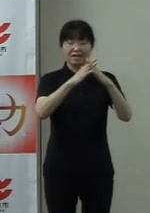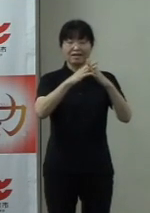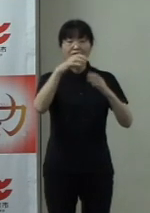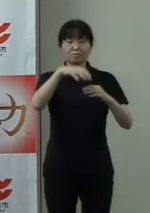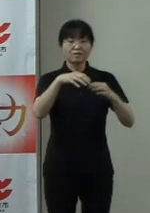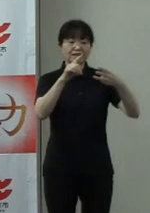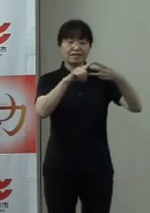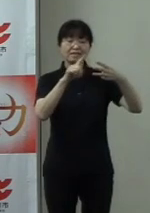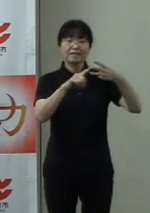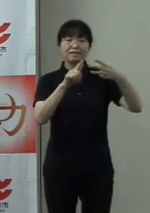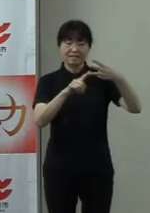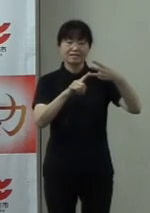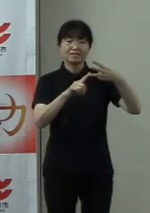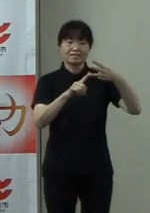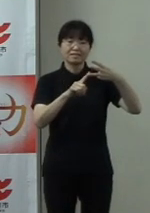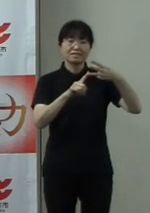3日間、